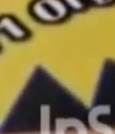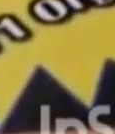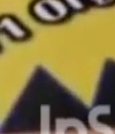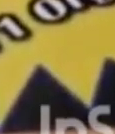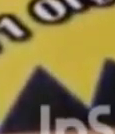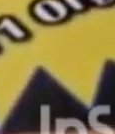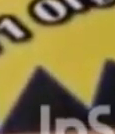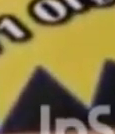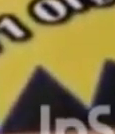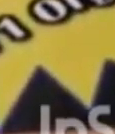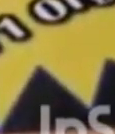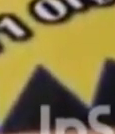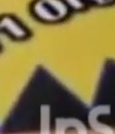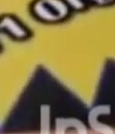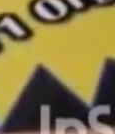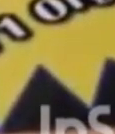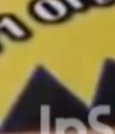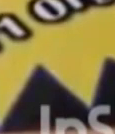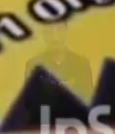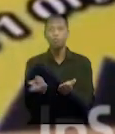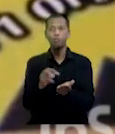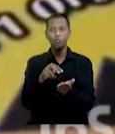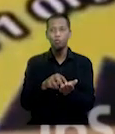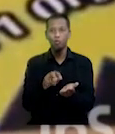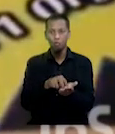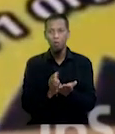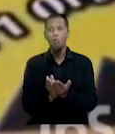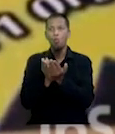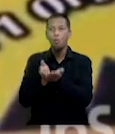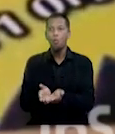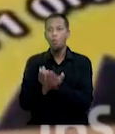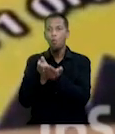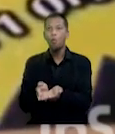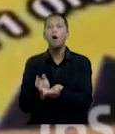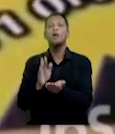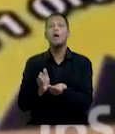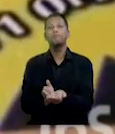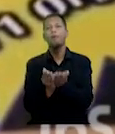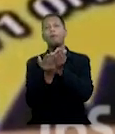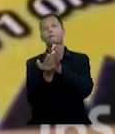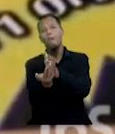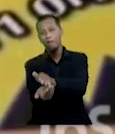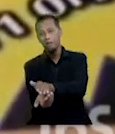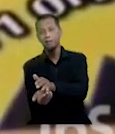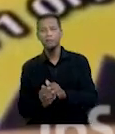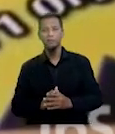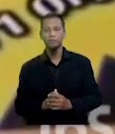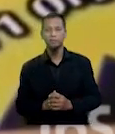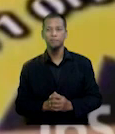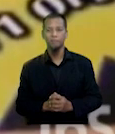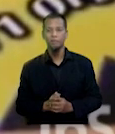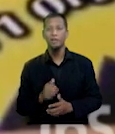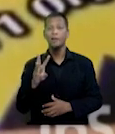ini, terjadi kecelakaan laut yang mana pada saat itu setelah 30 menit